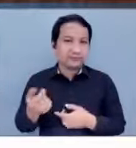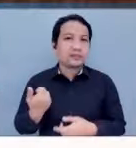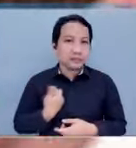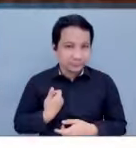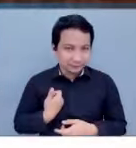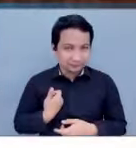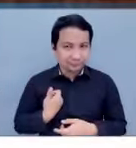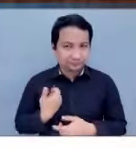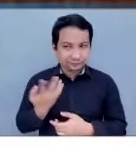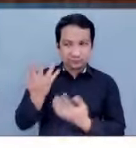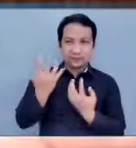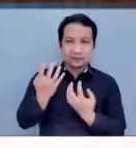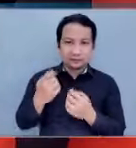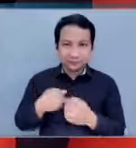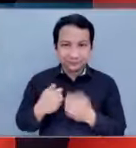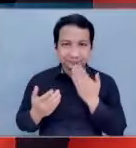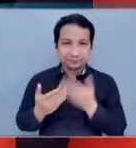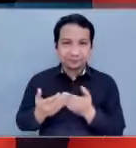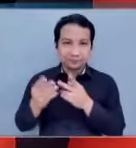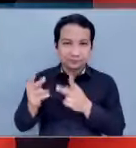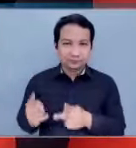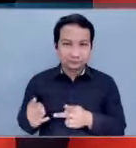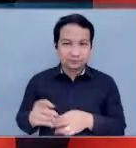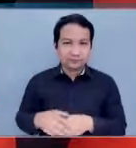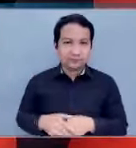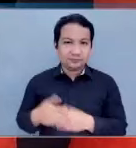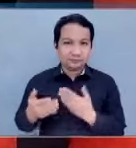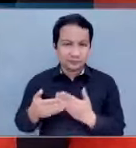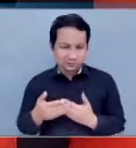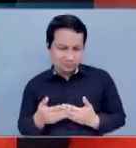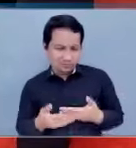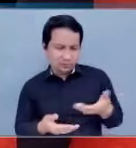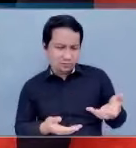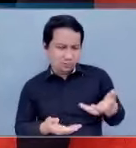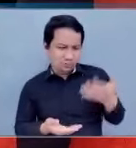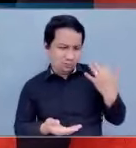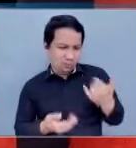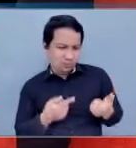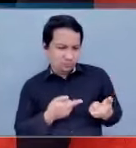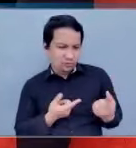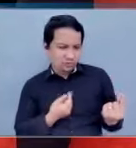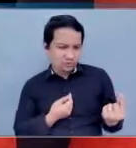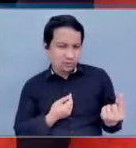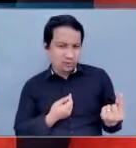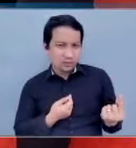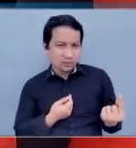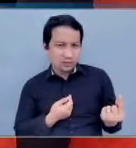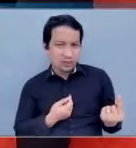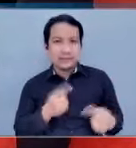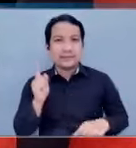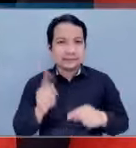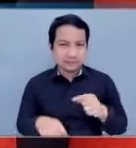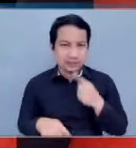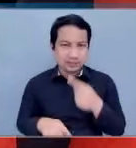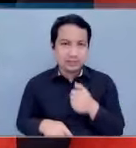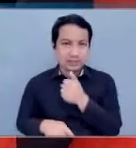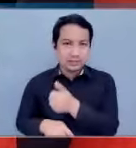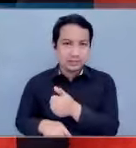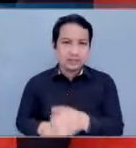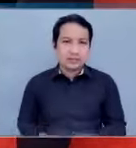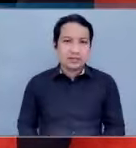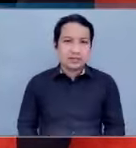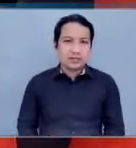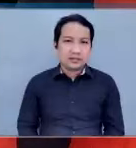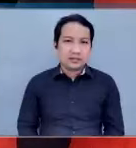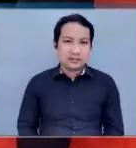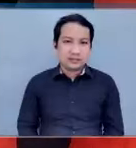question it, lalo, you're a good person, Joseph, isipin mo, bakit ko to gagawin? Hindi ko naman to gagawin. Pero hindi ikaw yon. Pag nagbasa ka ng script,